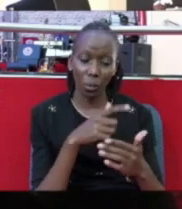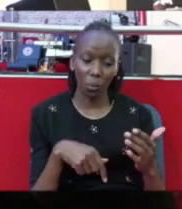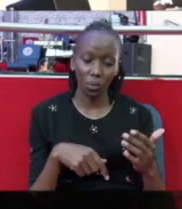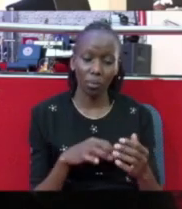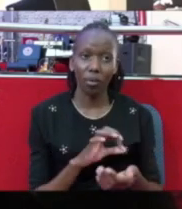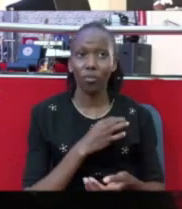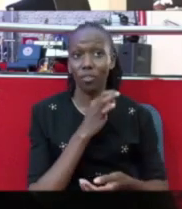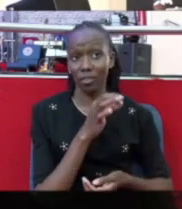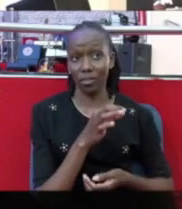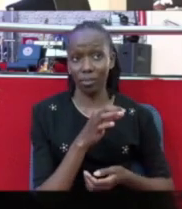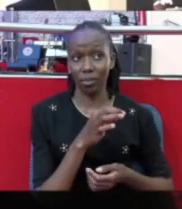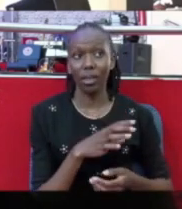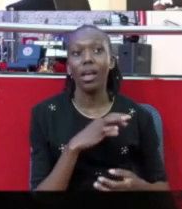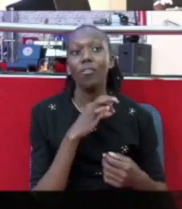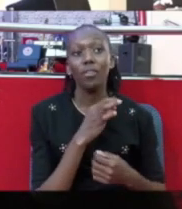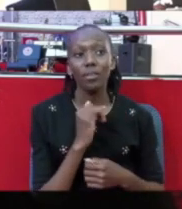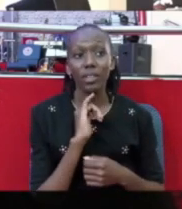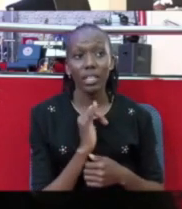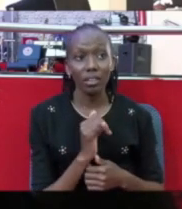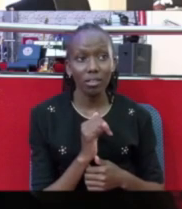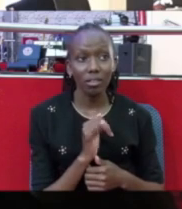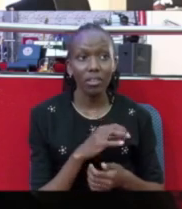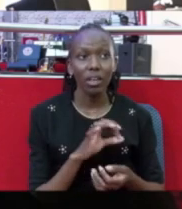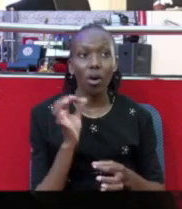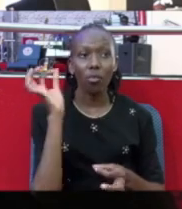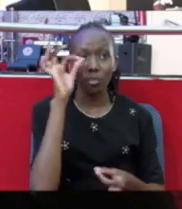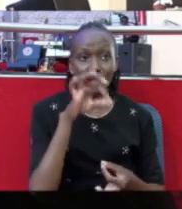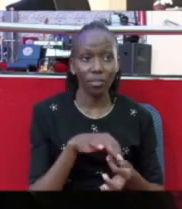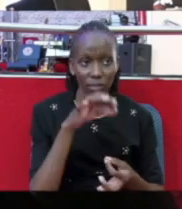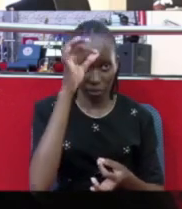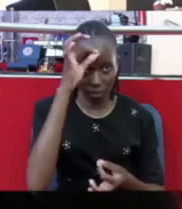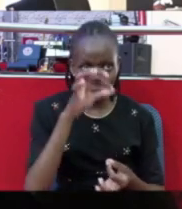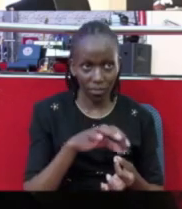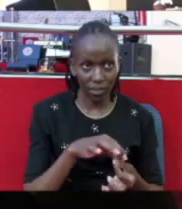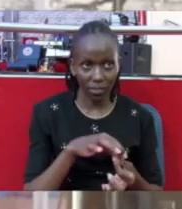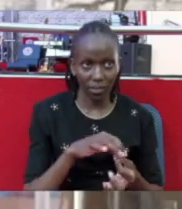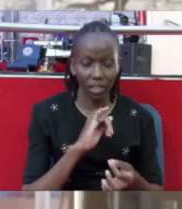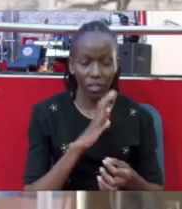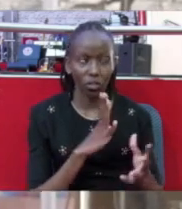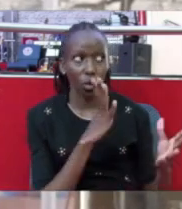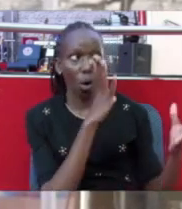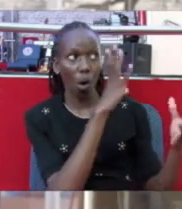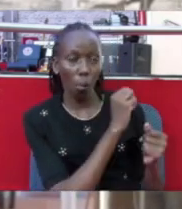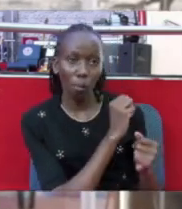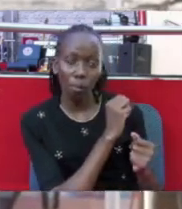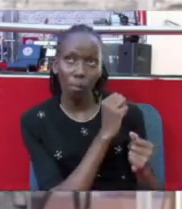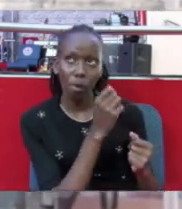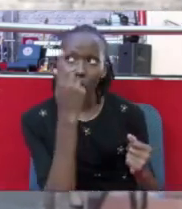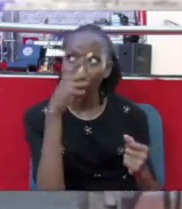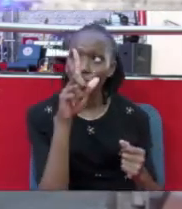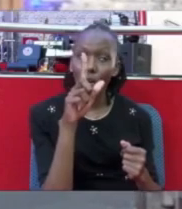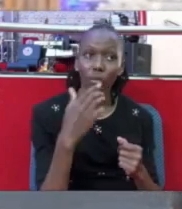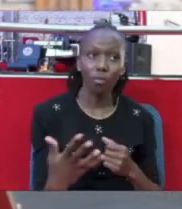Bible says faith is a substance of things hoped for. Imani ni ile tokeo la vitu